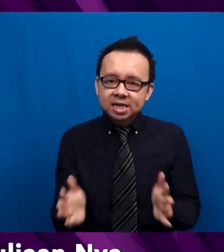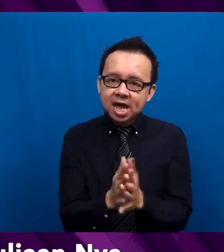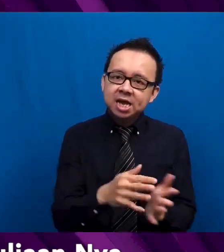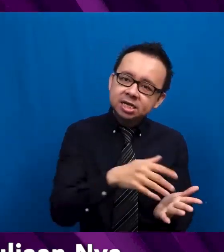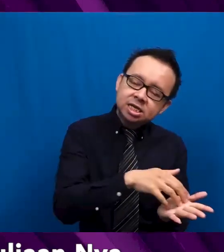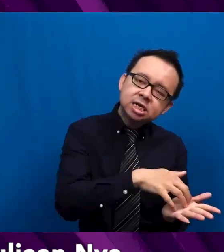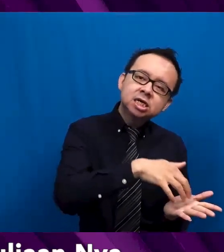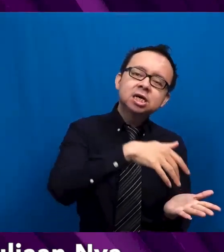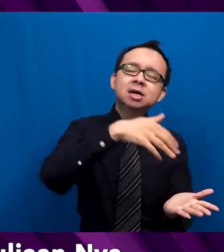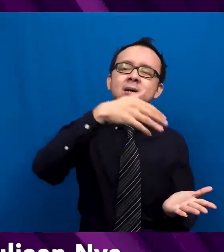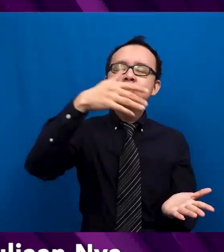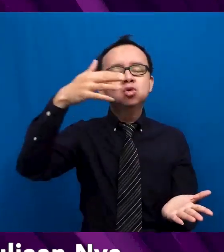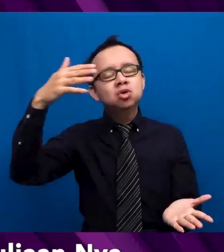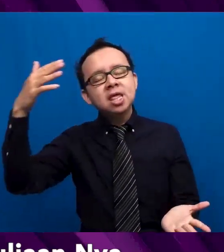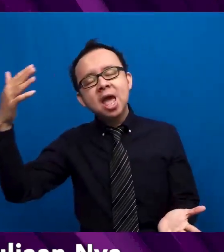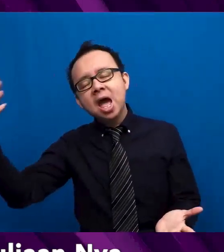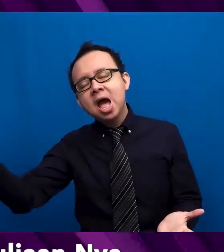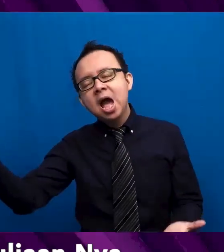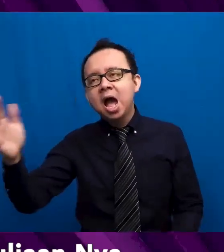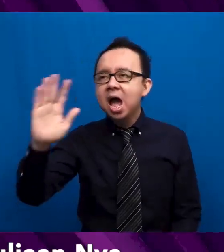kekayaan dan